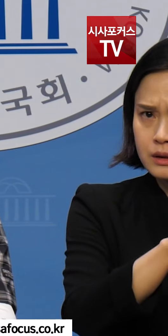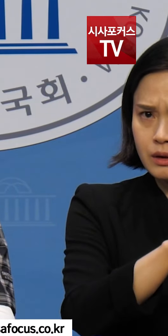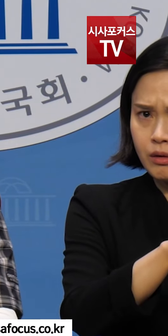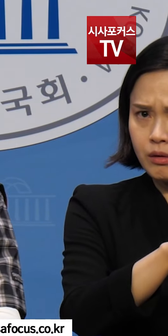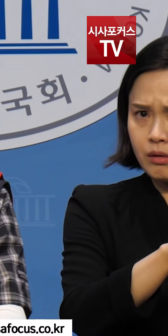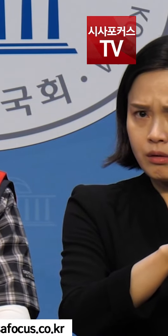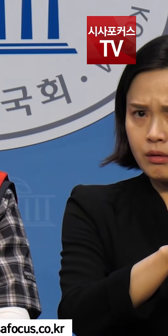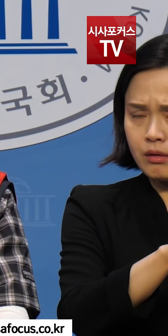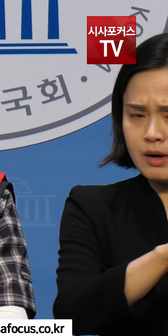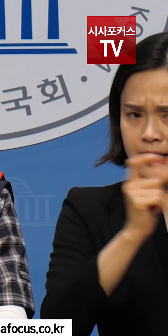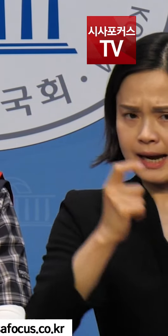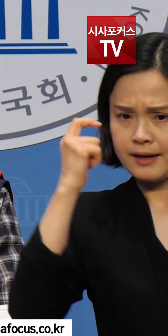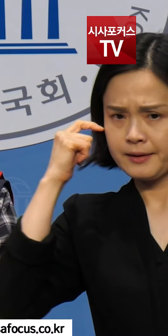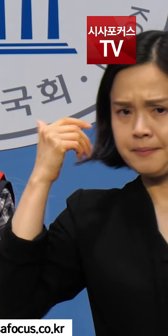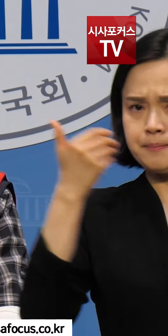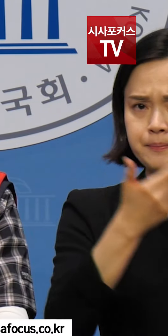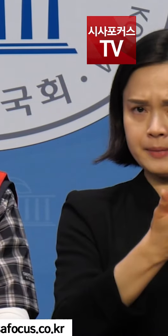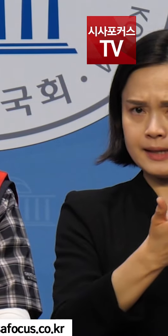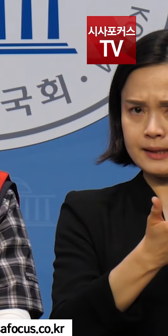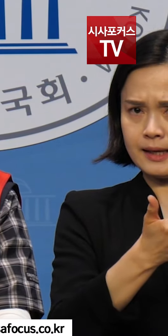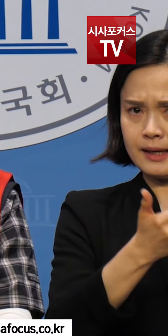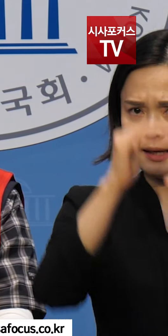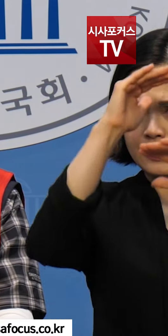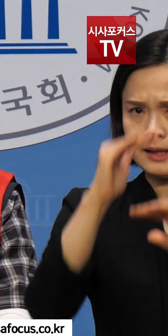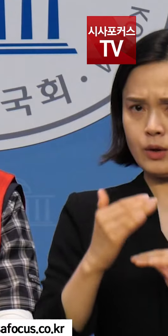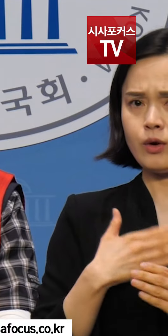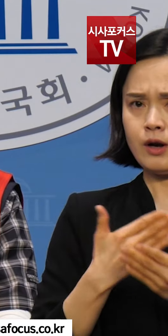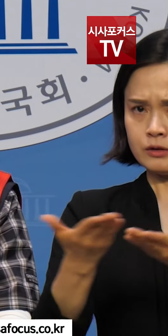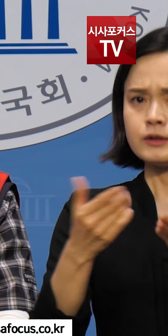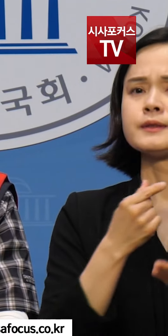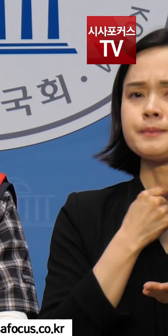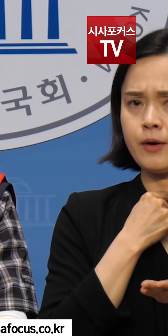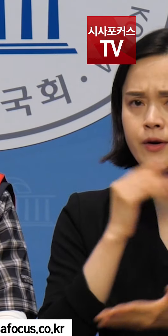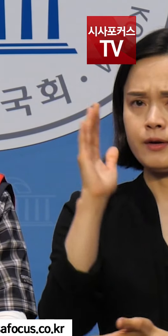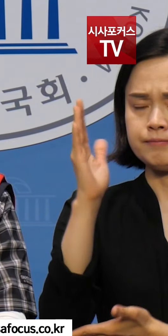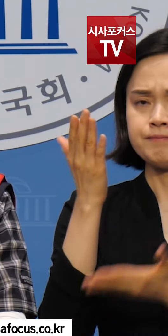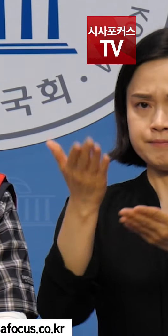강력한 반대의 뜻을 전하고자 이 자리에 섰습니다.